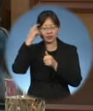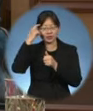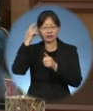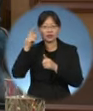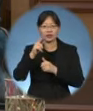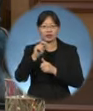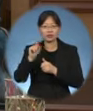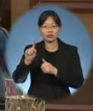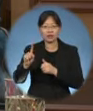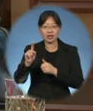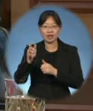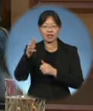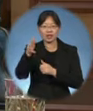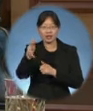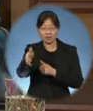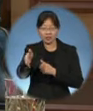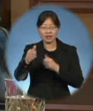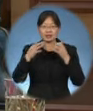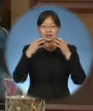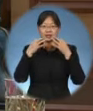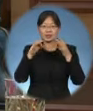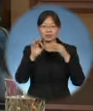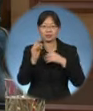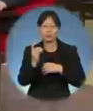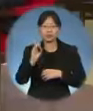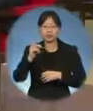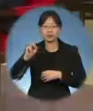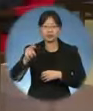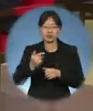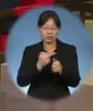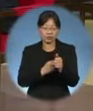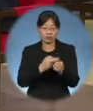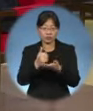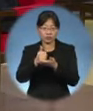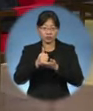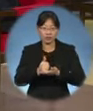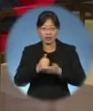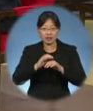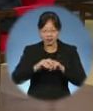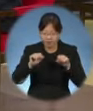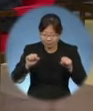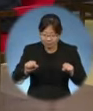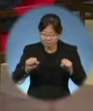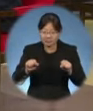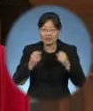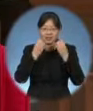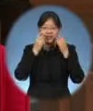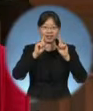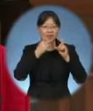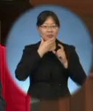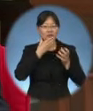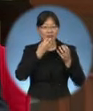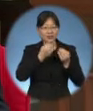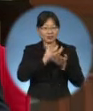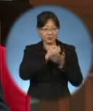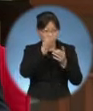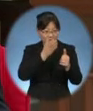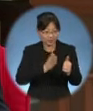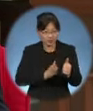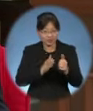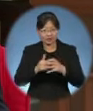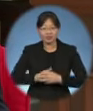소아청소년정신과의 김봉년 교수님을 오늘 초대했습니다. 교수님 어서 오십시오. 네, 반갑습니다. 네. 새해 복 많이 받으십시오. 새해 복 많이 받으시고요.